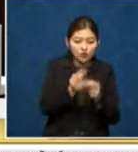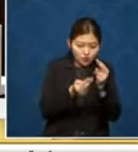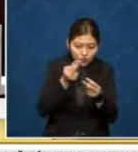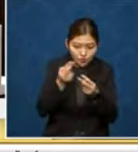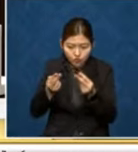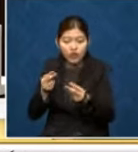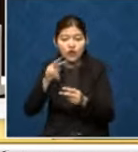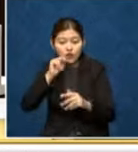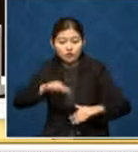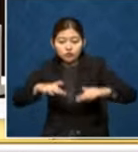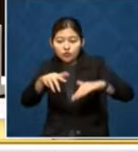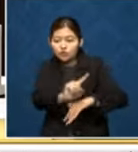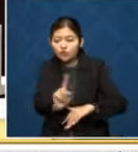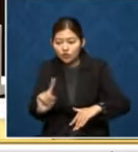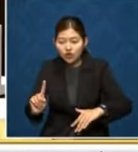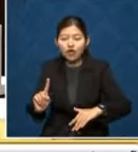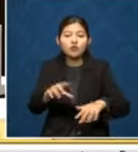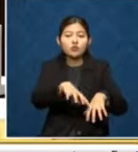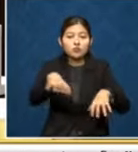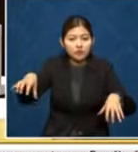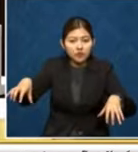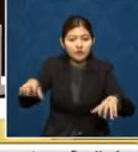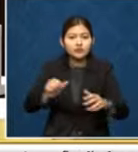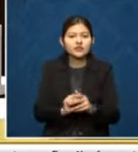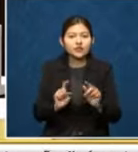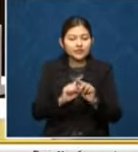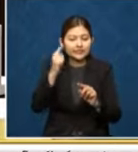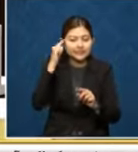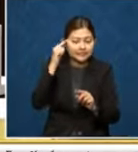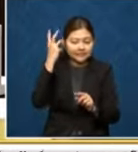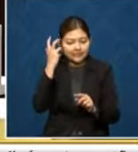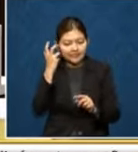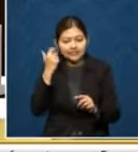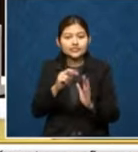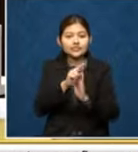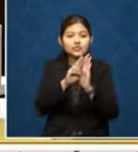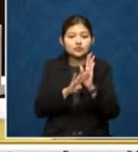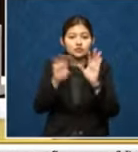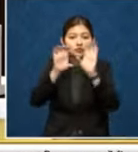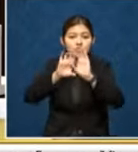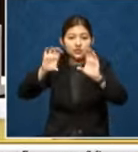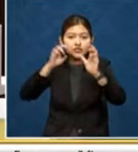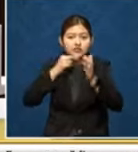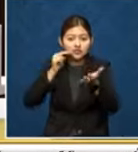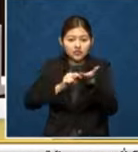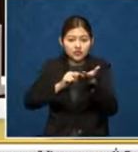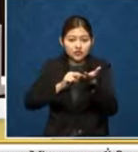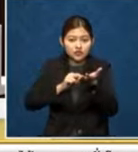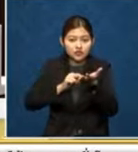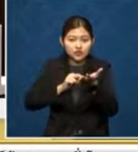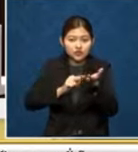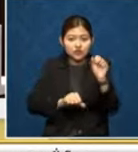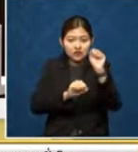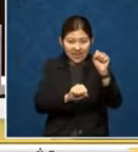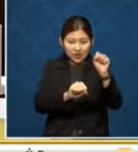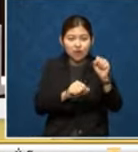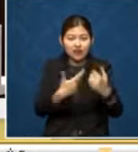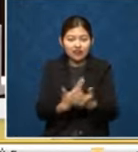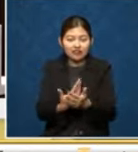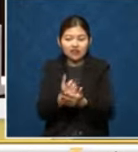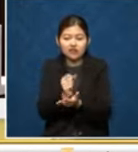มกันแล้วแต่ก็ยังมีข้อกังวลในเรื่องของระเบียบการจ่ายเงินทดลองราชการเพื่อช่วยเหลือผู้ประสบภัยพิบัติฉุกเฉิน